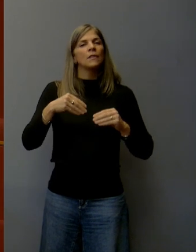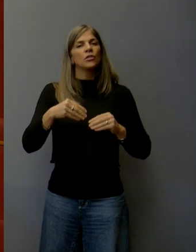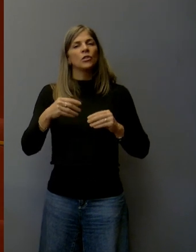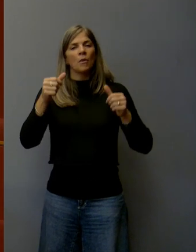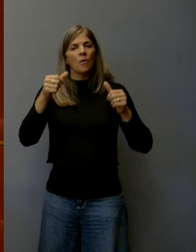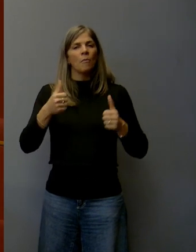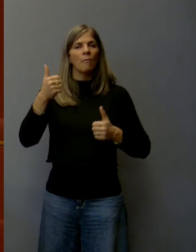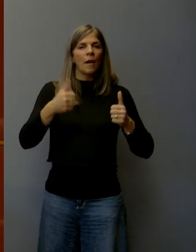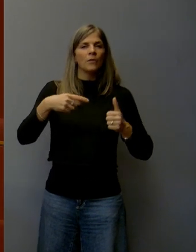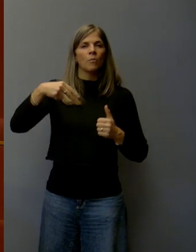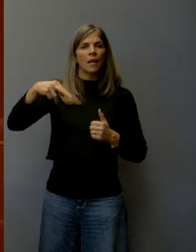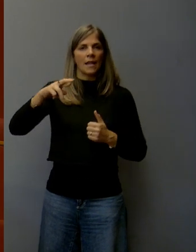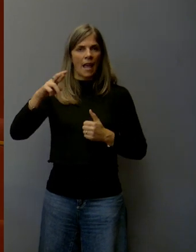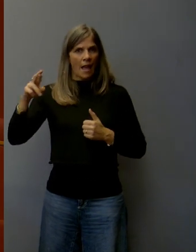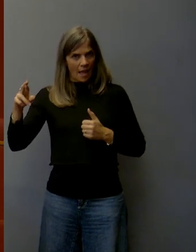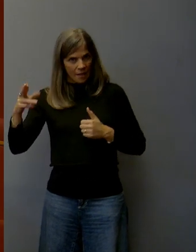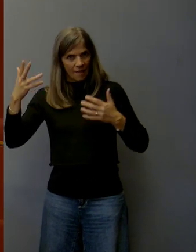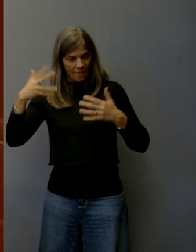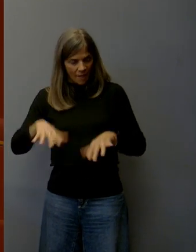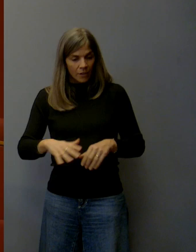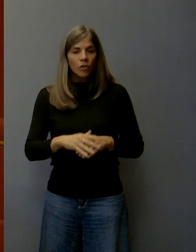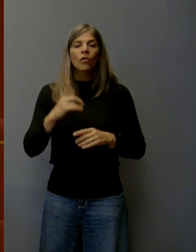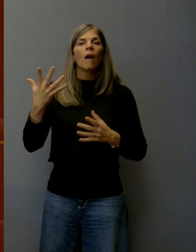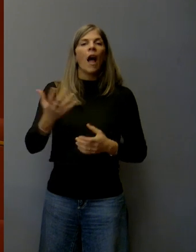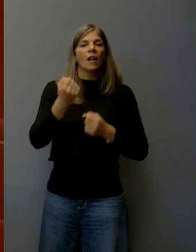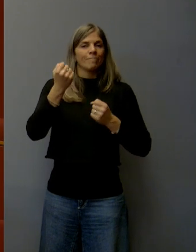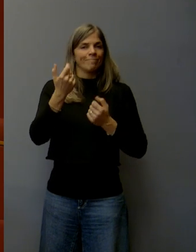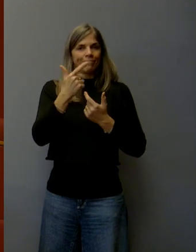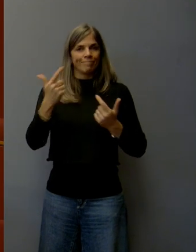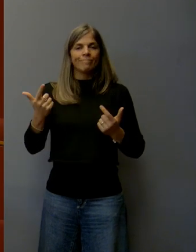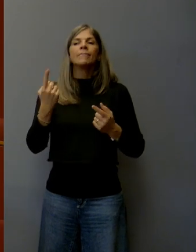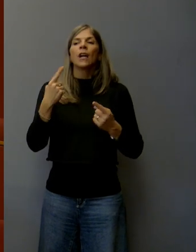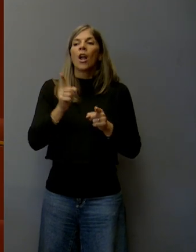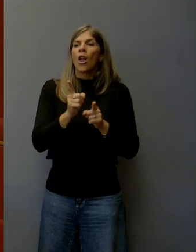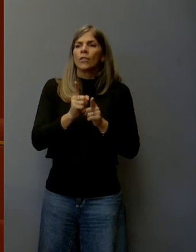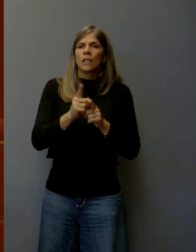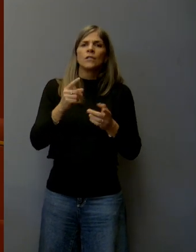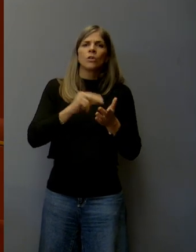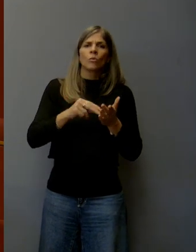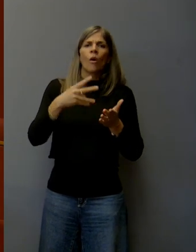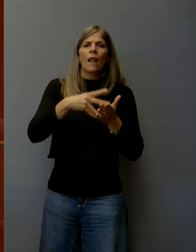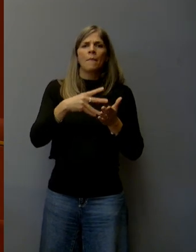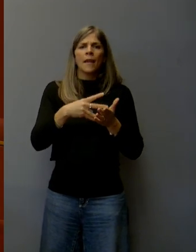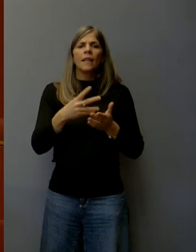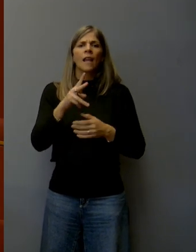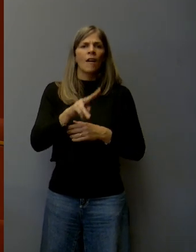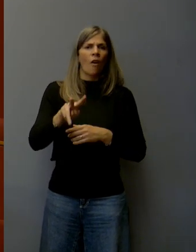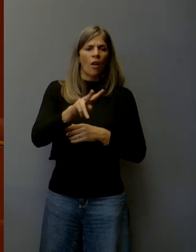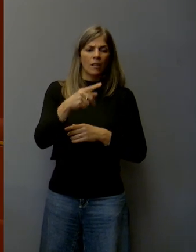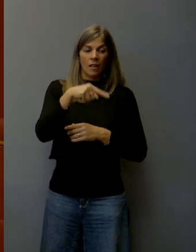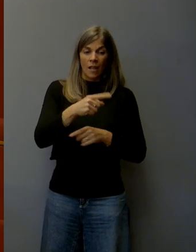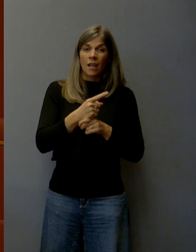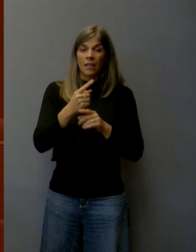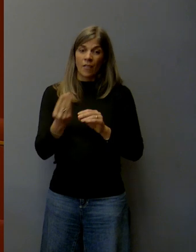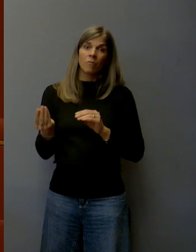bando del PNR non essendo stato accolto resta Tuttavia la necessità di dotare le scuole medie Ansaldo di Voltri di questo servizio